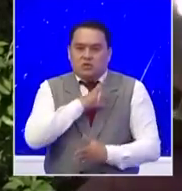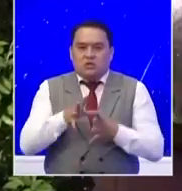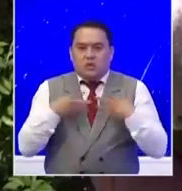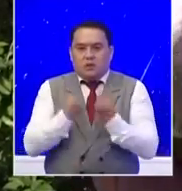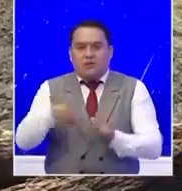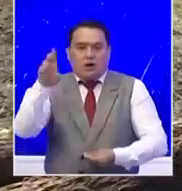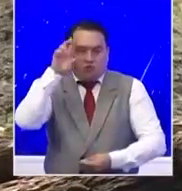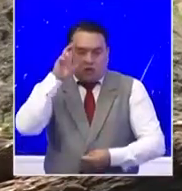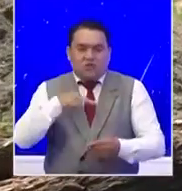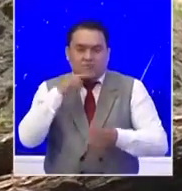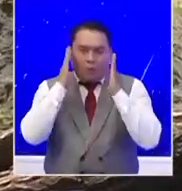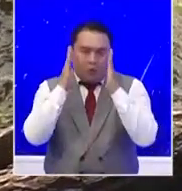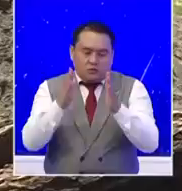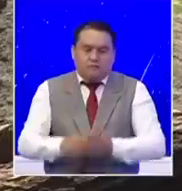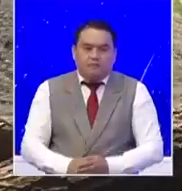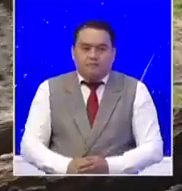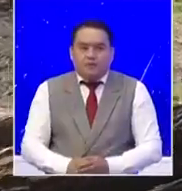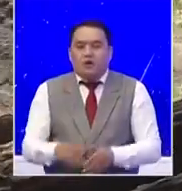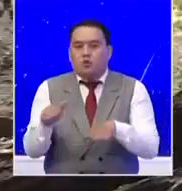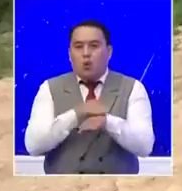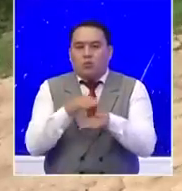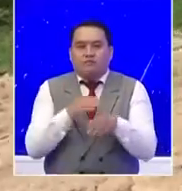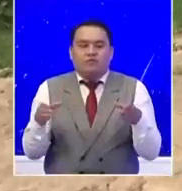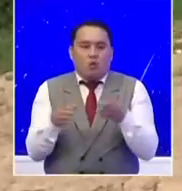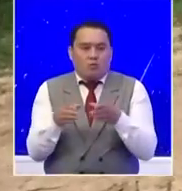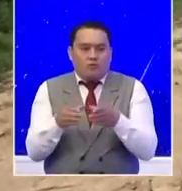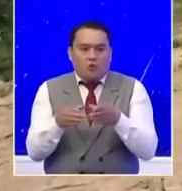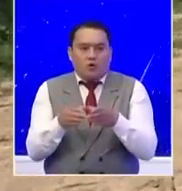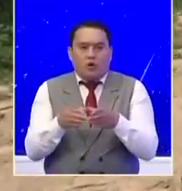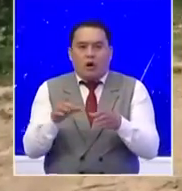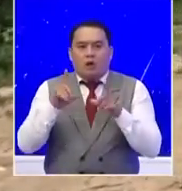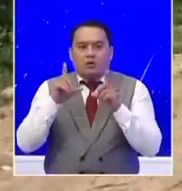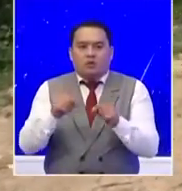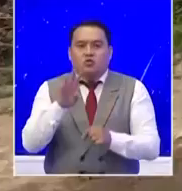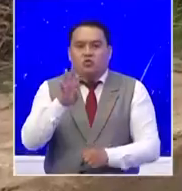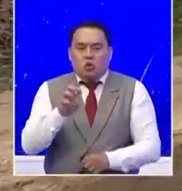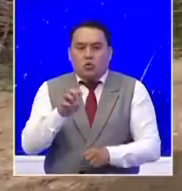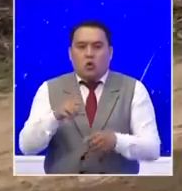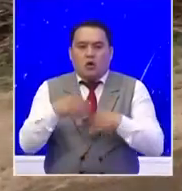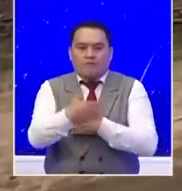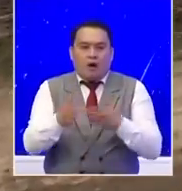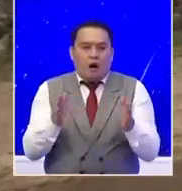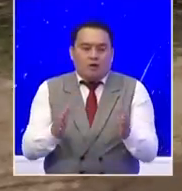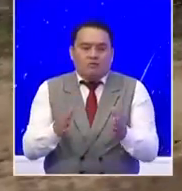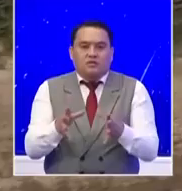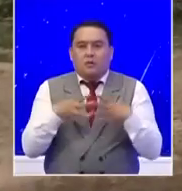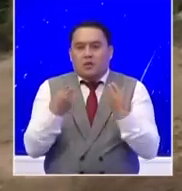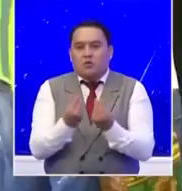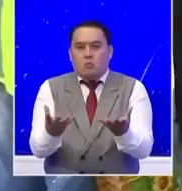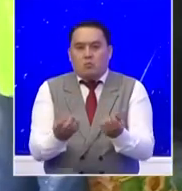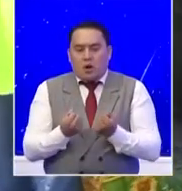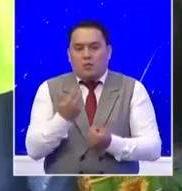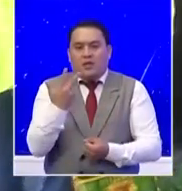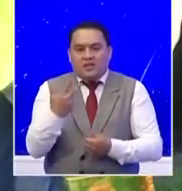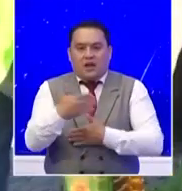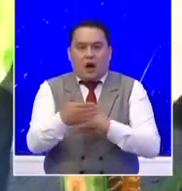и государство. Не остался в стороне и благотворительный фонд «Халк», который отправил порядка 400 коробок. Каждая семья в списке получила уже по